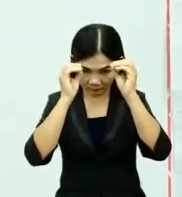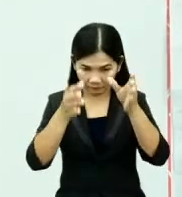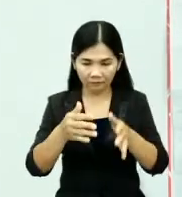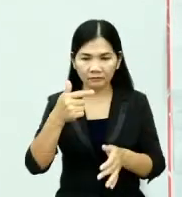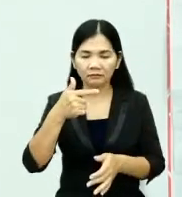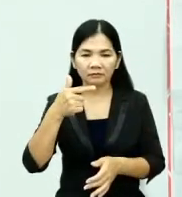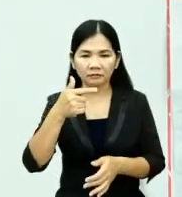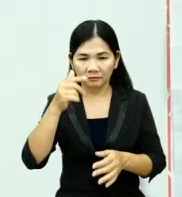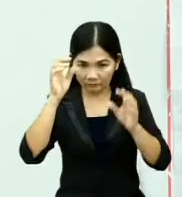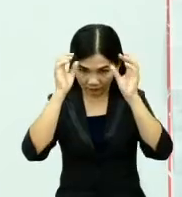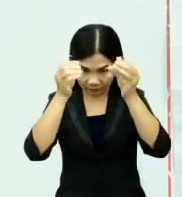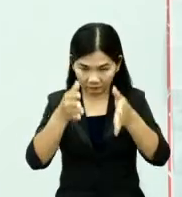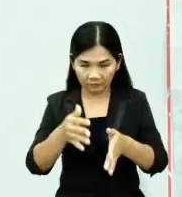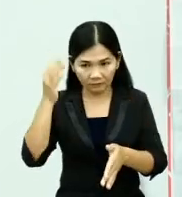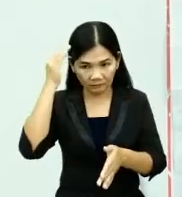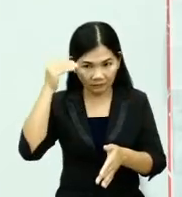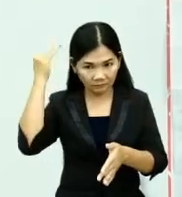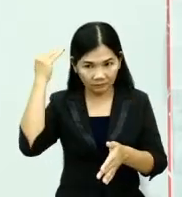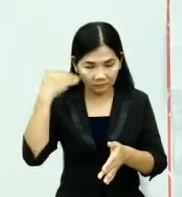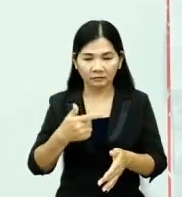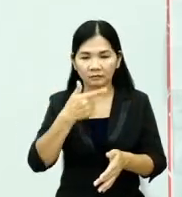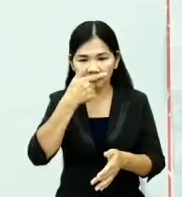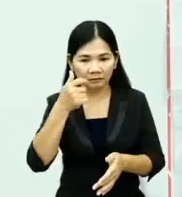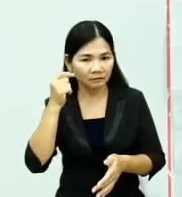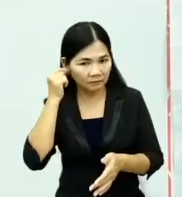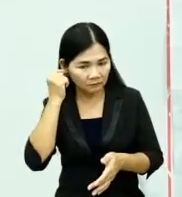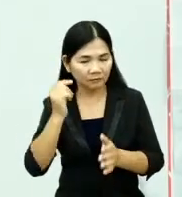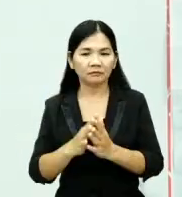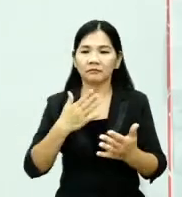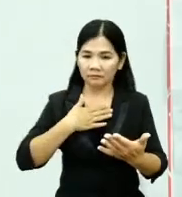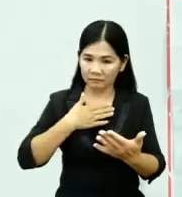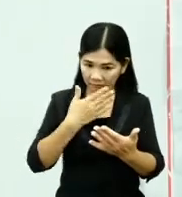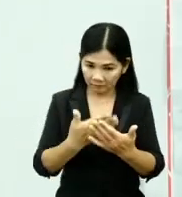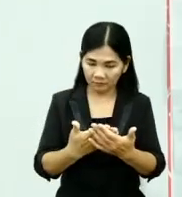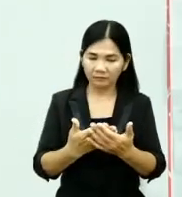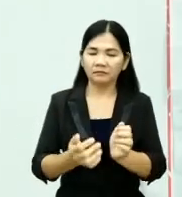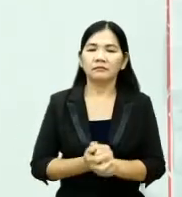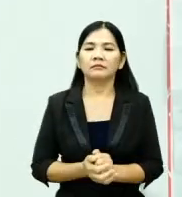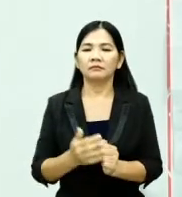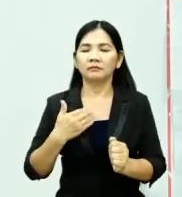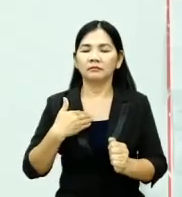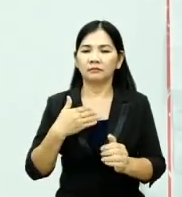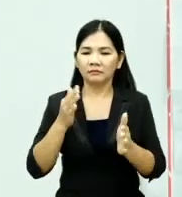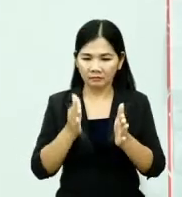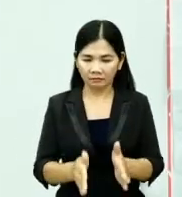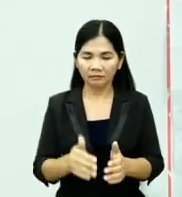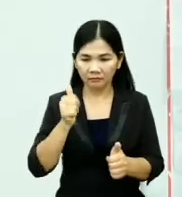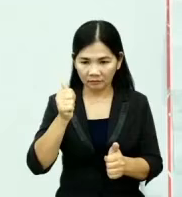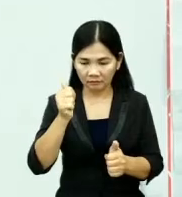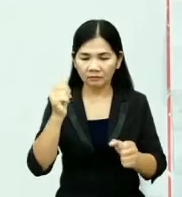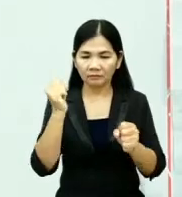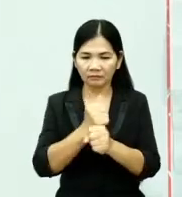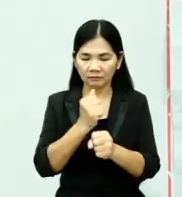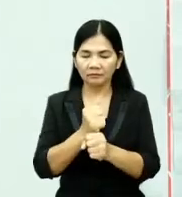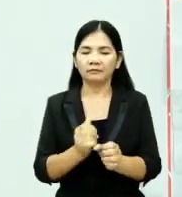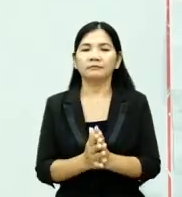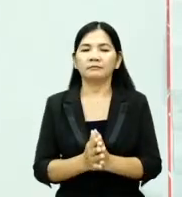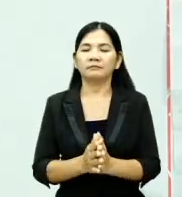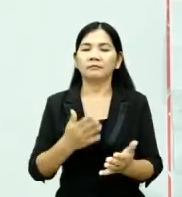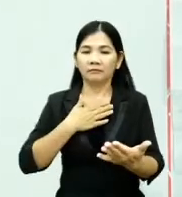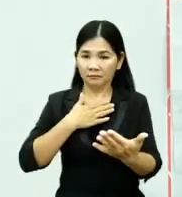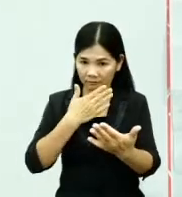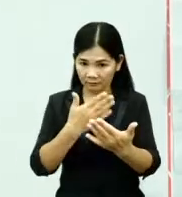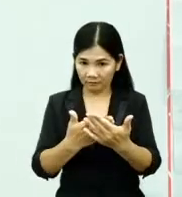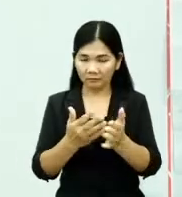kru ở bốc mặt đai rồi con nè nạp xếch nè con kết tha quát chia nụ lõ hơi thua lõ đã con trời